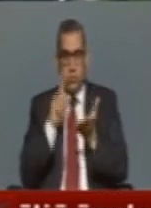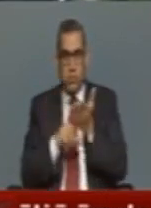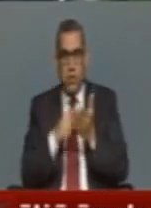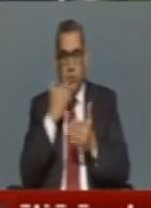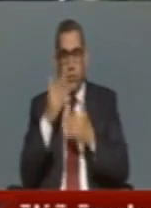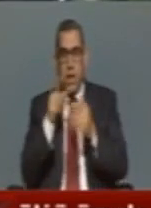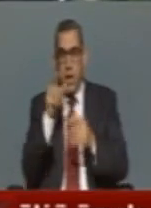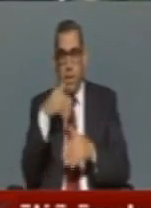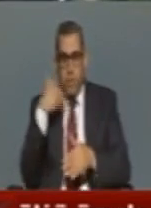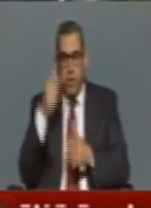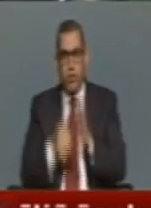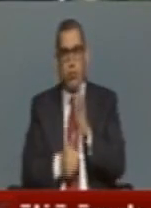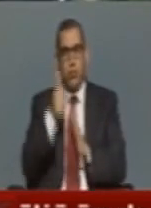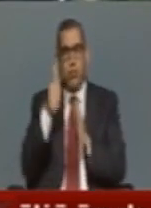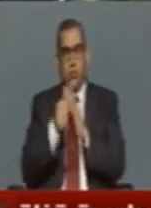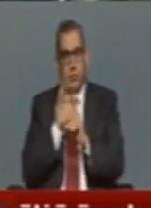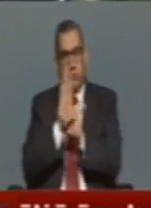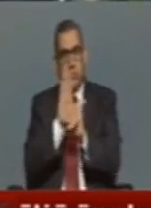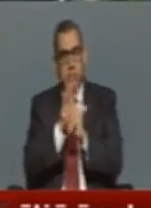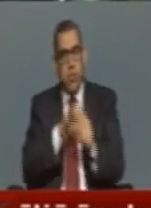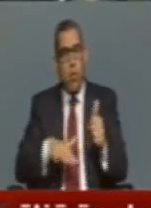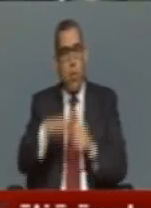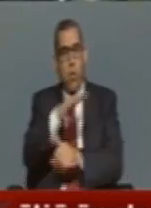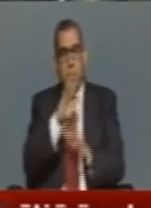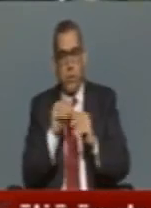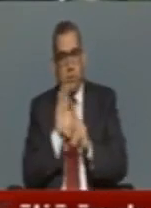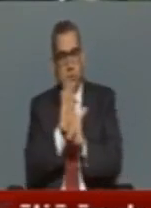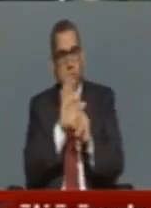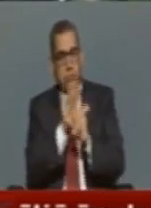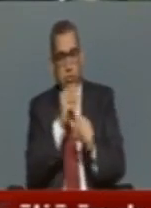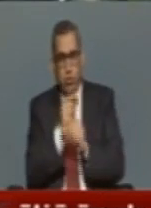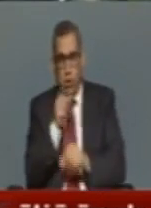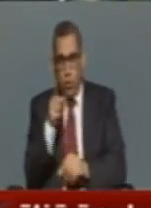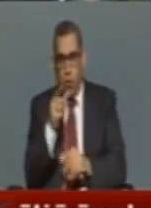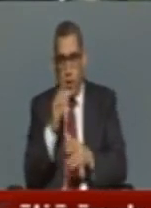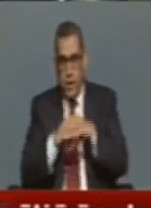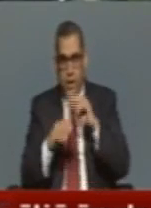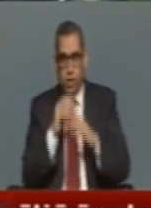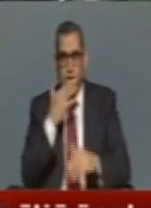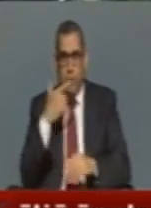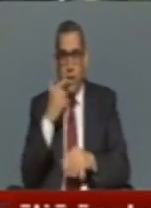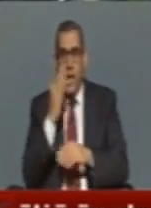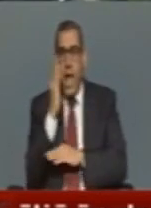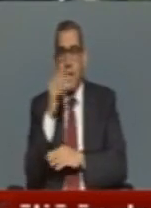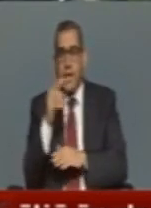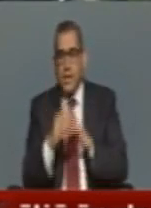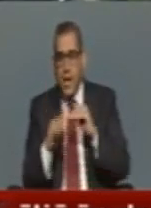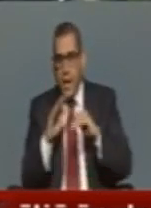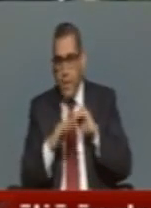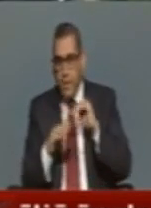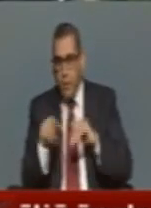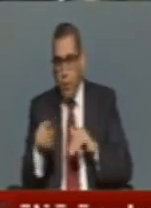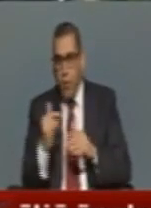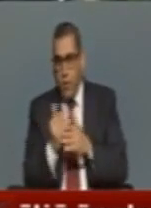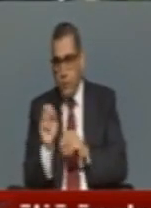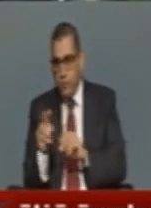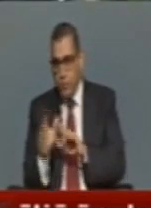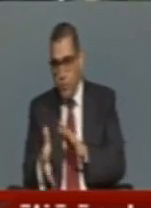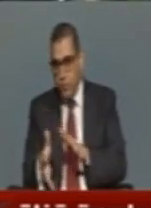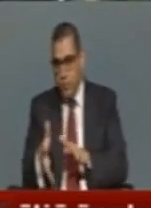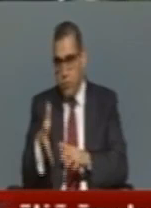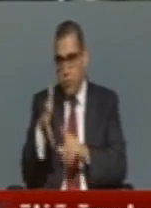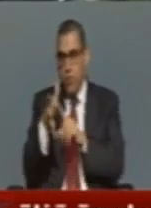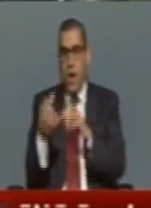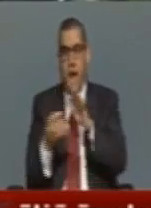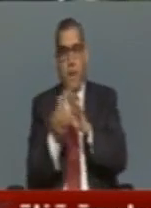وناجحة وداعمة لوطنها في الفترة بتاعت التعليم الأساسي إن شئت إن احنا نأكدها. فأنا بس عايز أقول لنا وإحنا